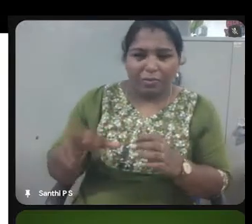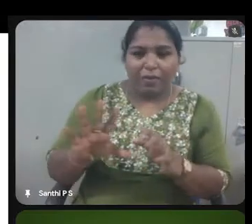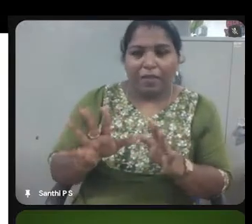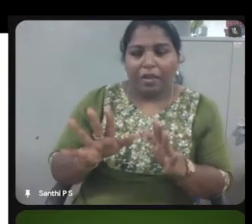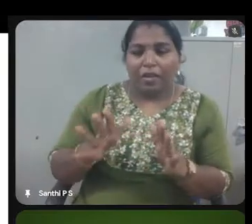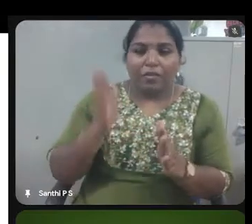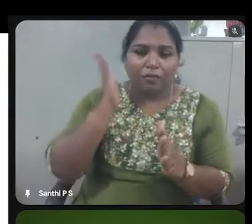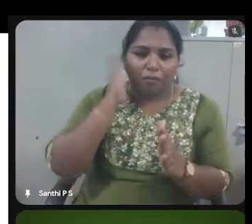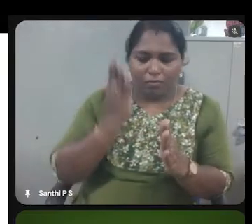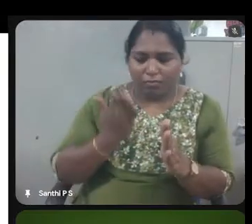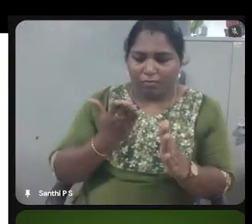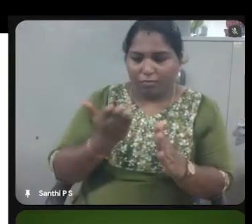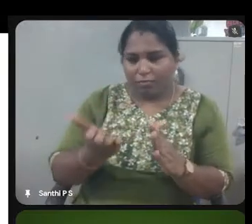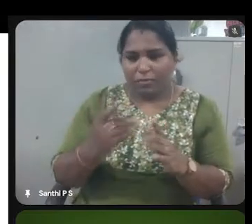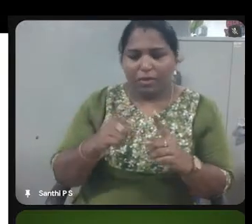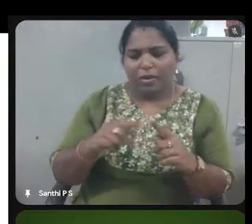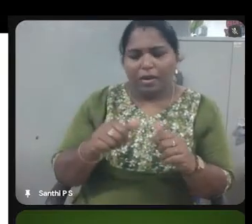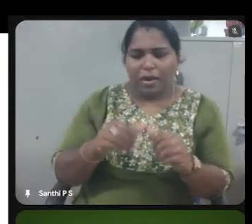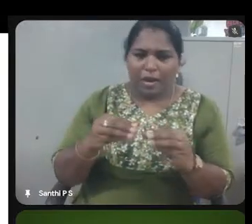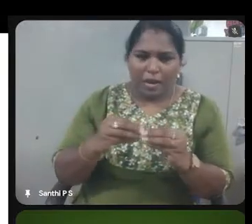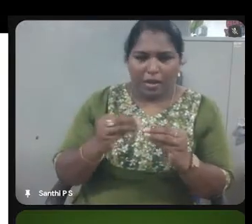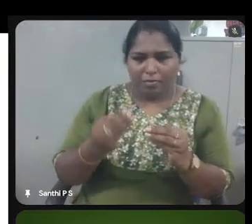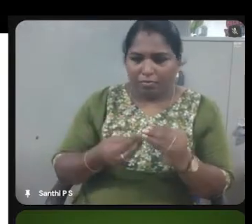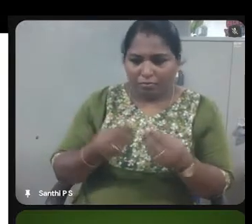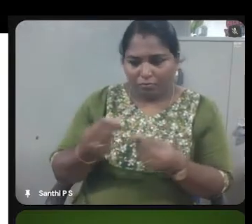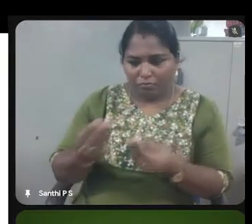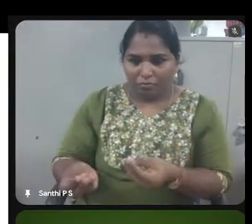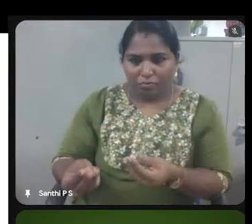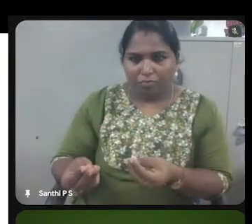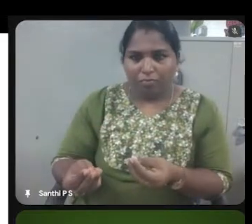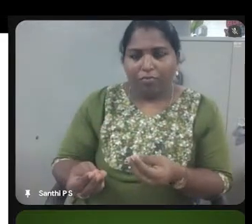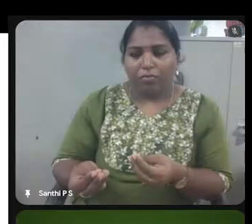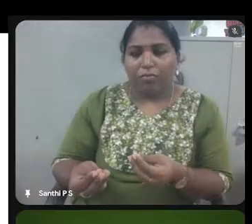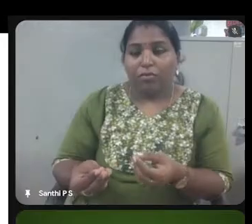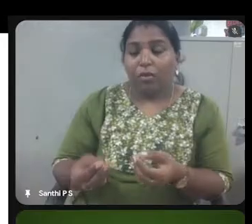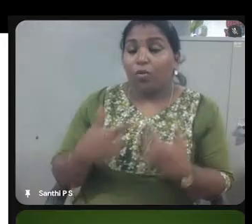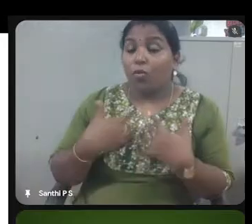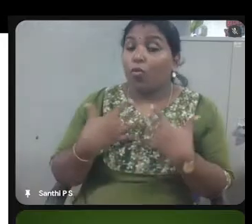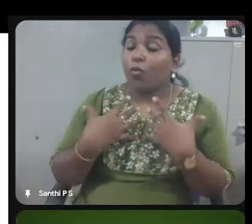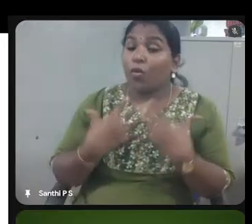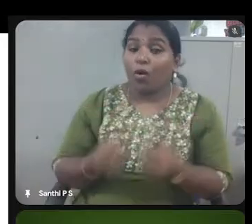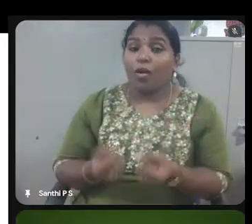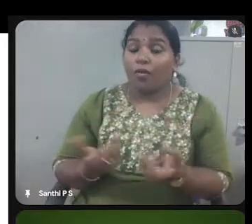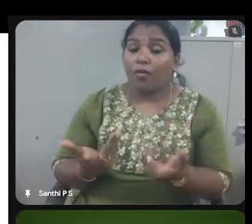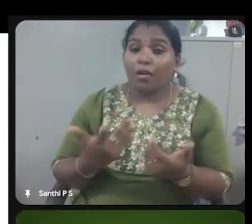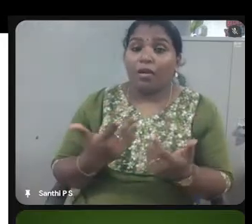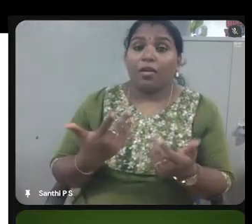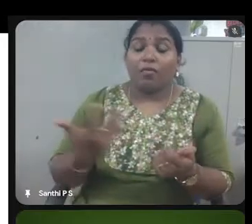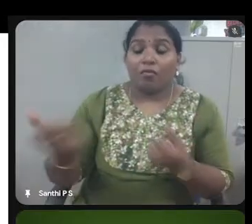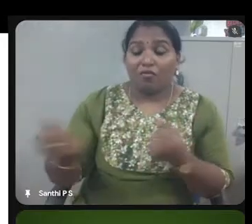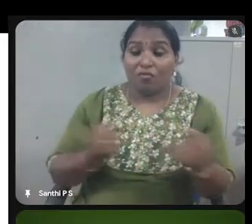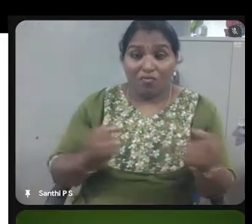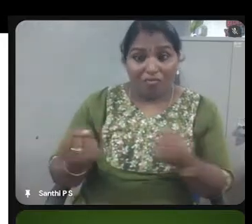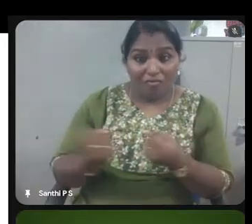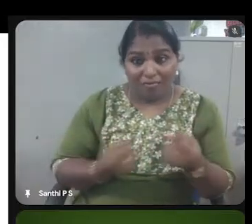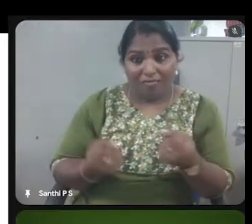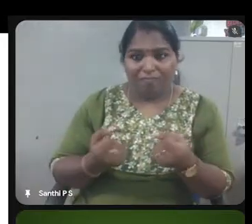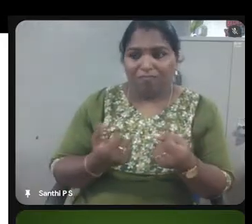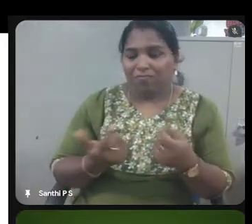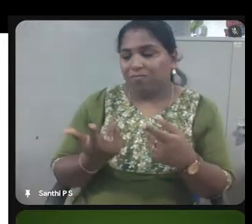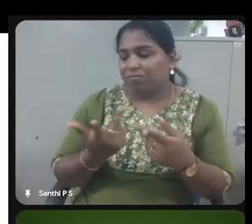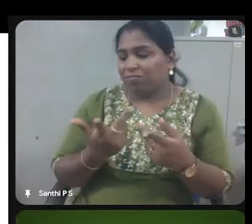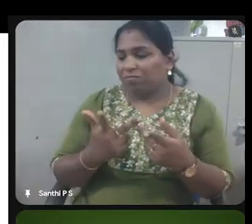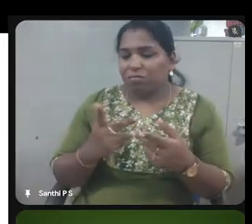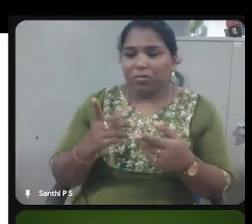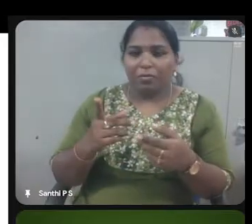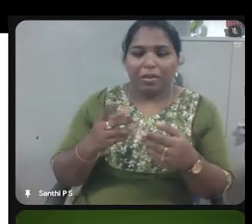ഓപ്പൺ ചെയ്ത് ടാബോ ഫോണോ ഓപ്പൺ ചെയ്ത് കൊടുക്കുമ്പോൾ ആള് പ്രിഫർ ചെയ്യുന്നത് വണ്ടികളുടെ വീഡിയോസ് ആണ്. ഇപ്പൊ നമ്മൾ കാർട്ടൂൺസോ കഥകളോ